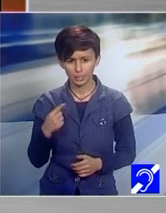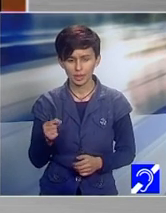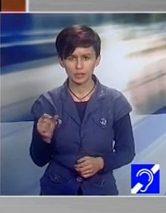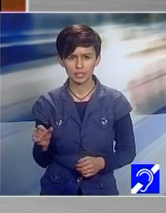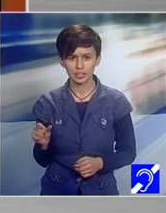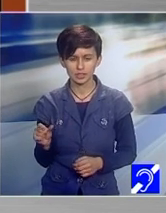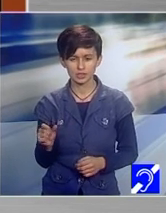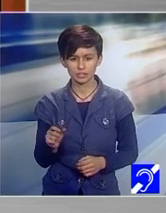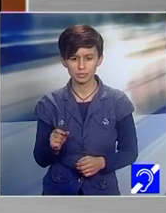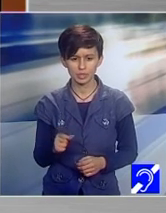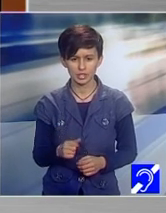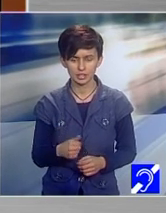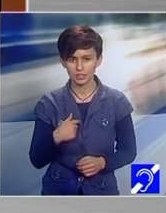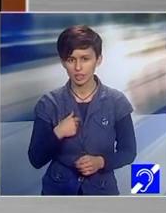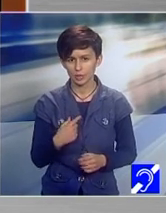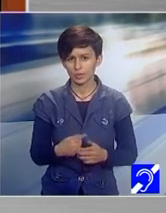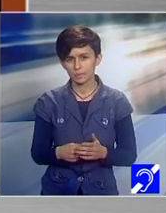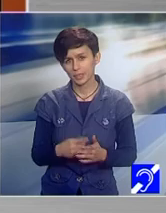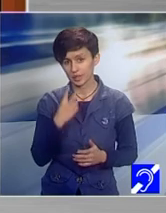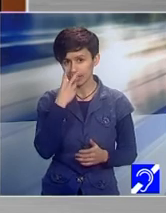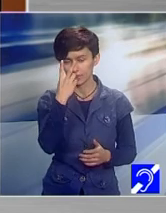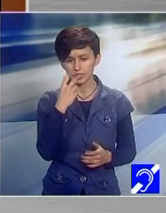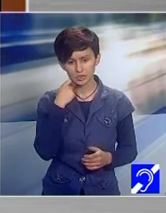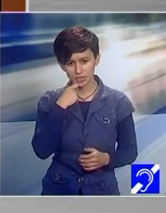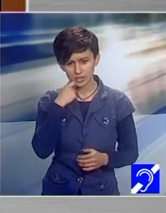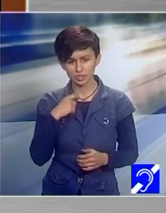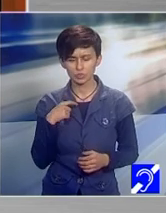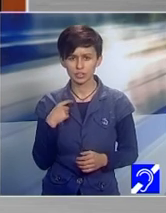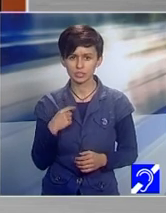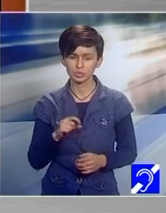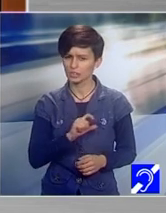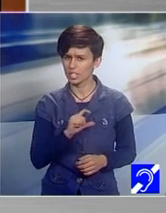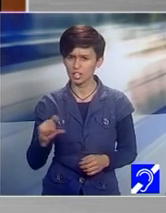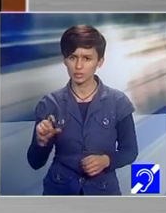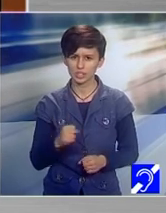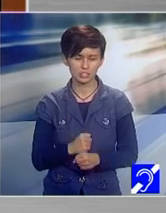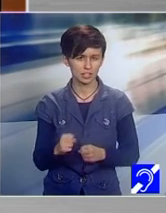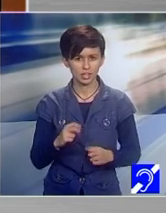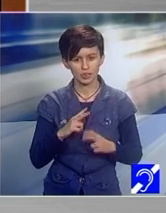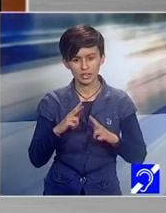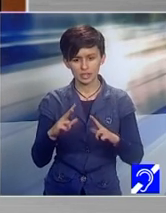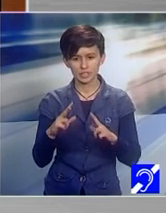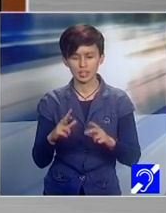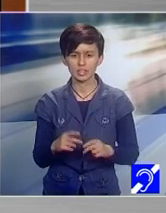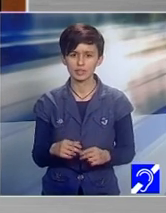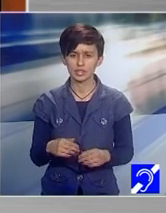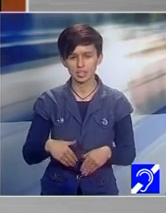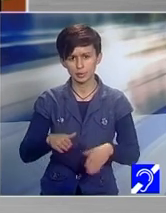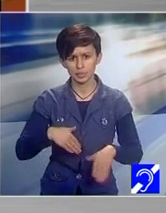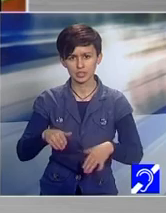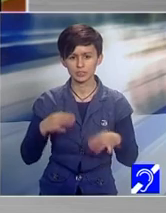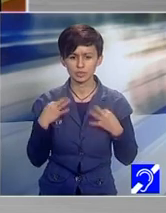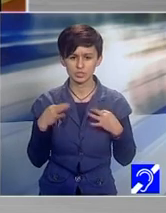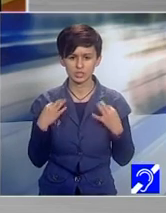politicia deoparte. Din Cluj am văzut că apar acuzații foarte consistente între, din partea Ministrului